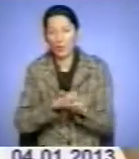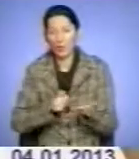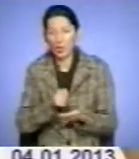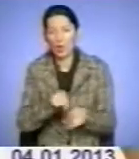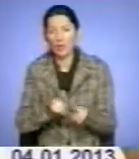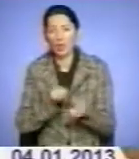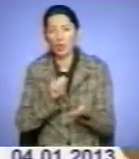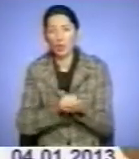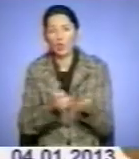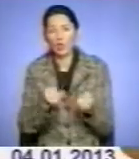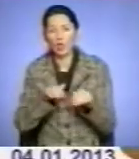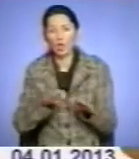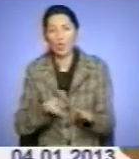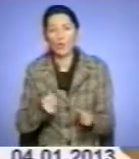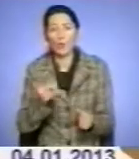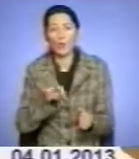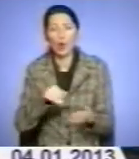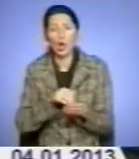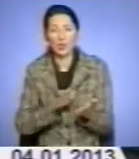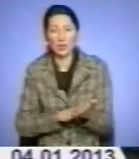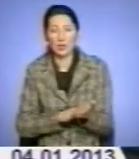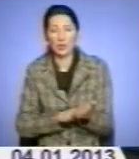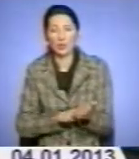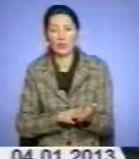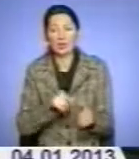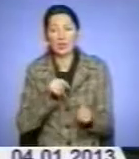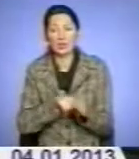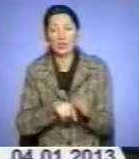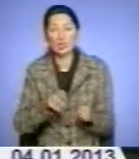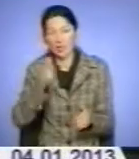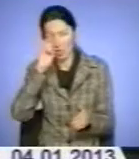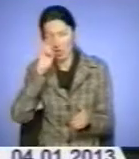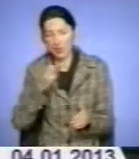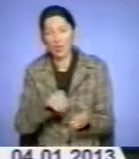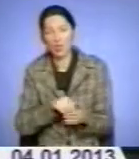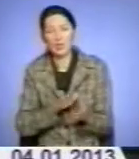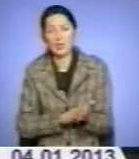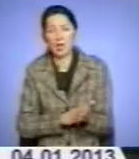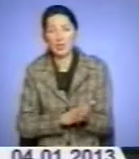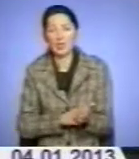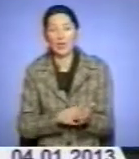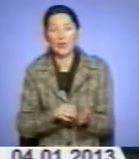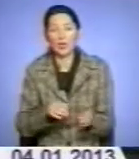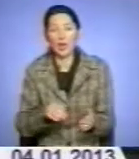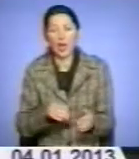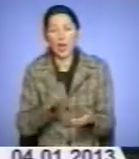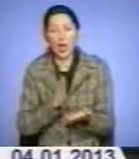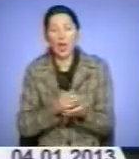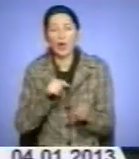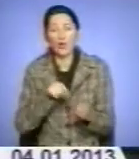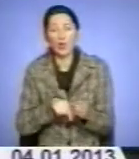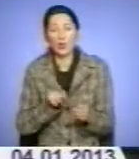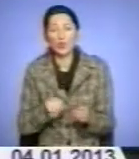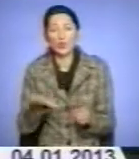і прийматимуть рішення про реєстрацію. Значення державної реєстрації речових прав полягає в тому, що усі